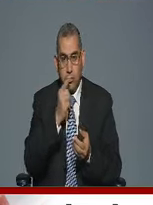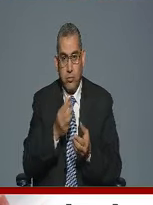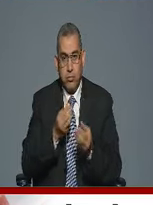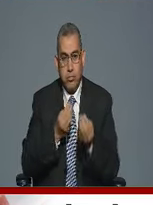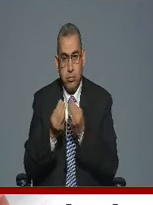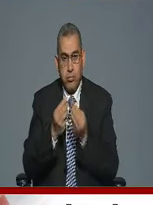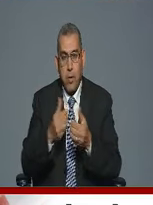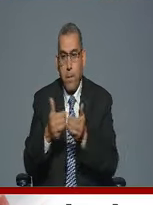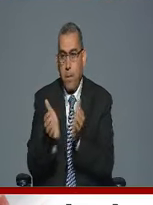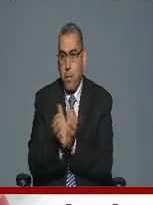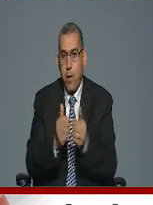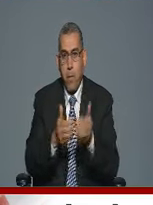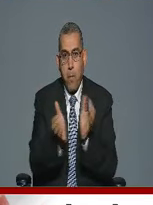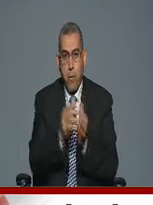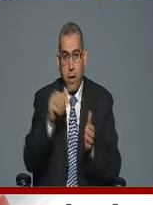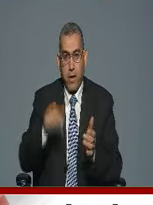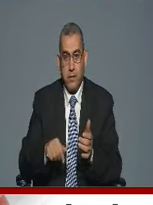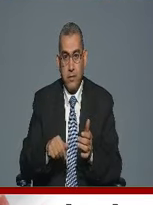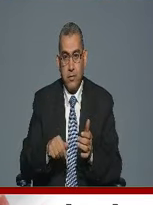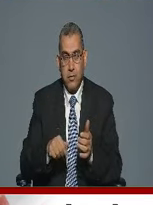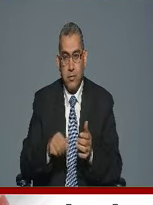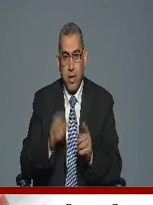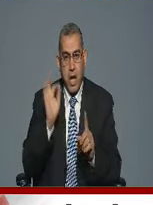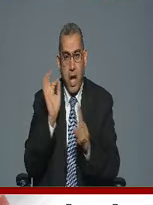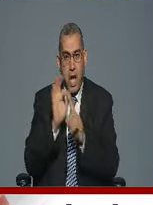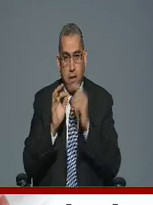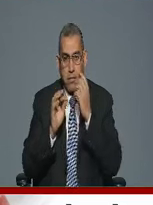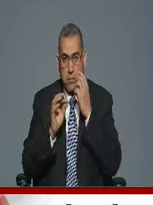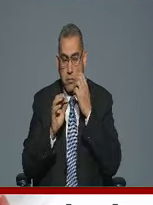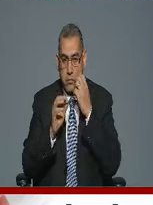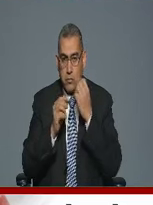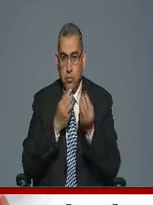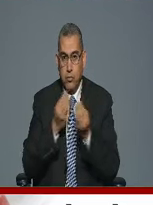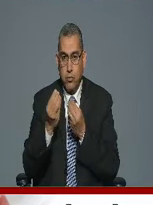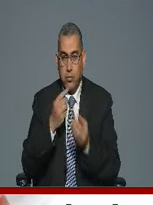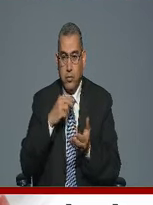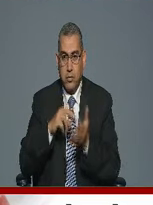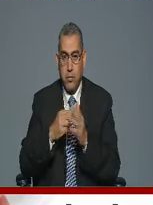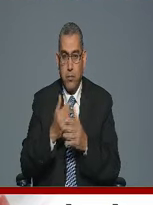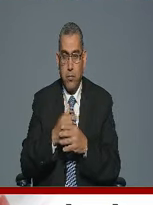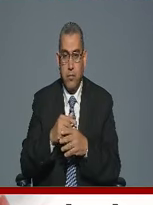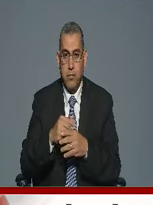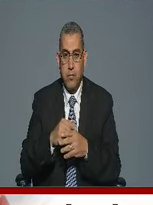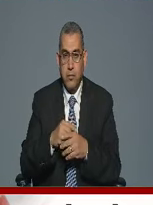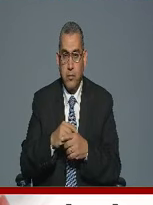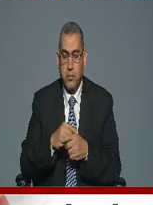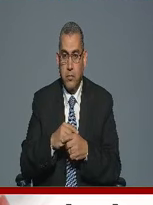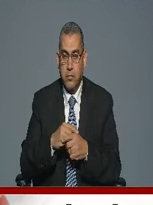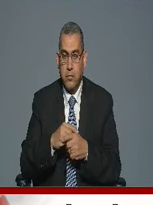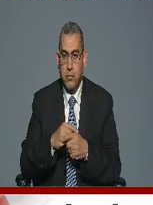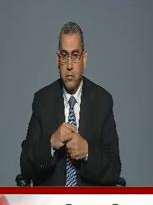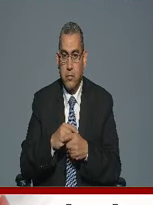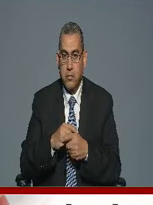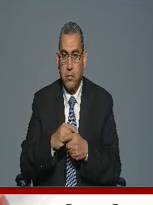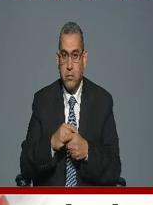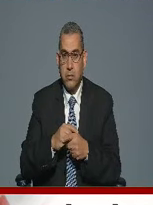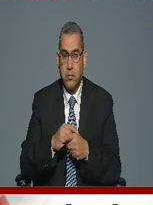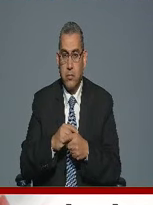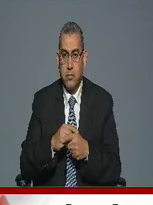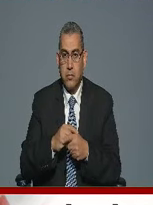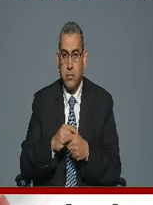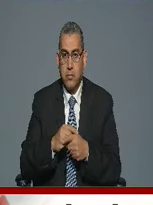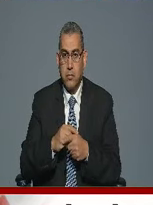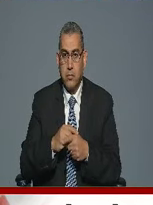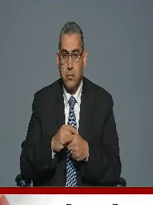مجموعة من الحزم تشمل التجارة والاستثمار إلى طاقة منخفضة الكربون وإدارة